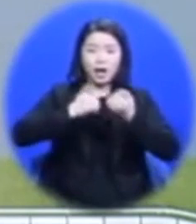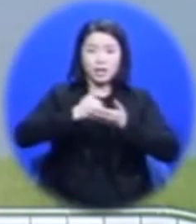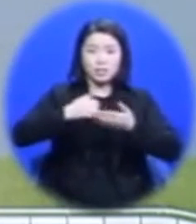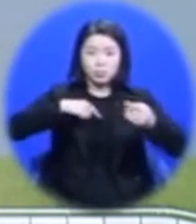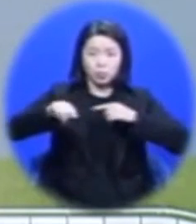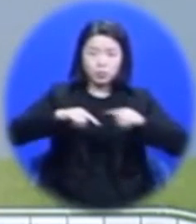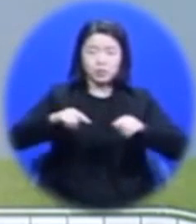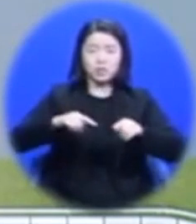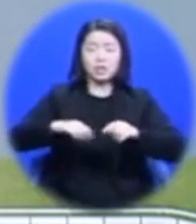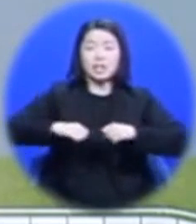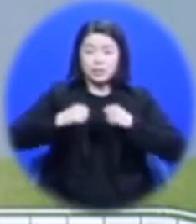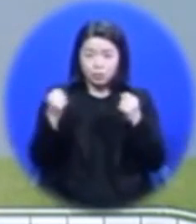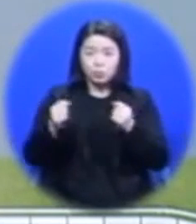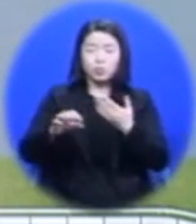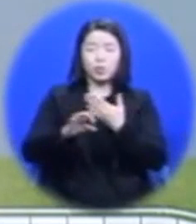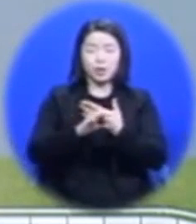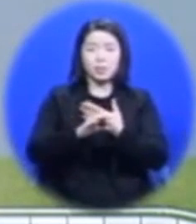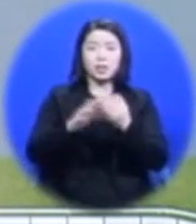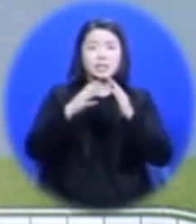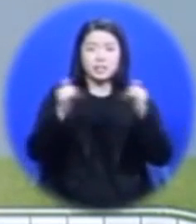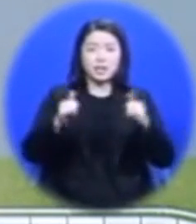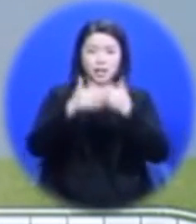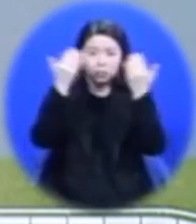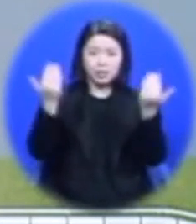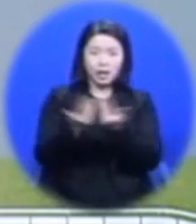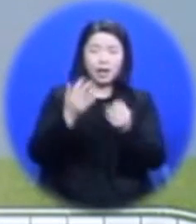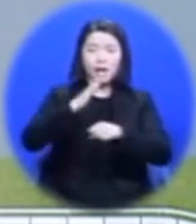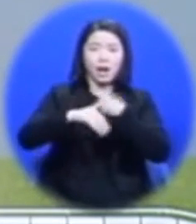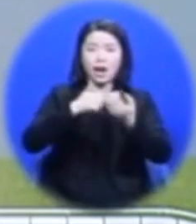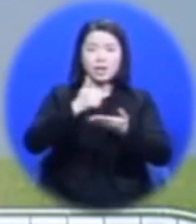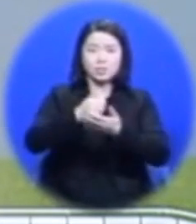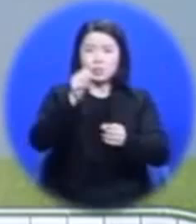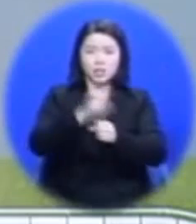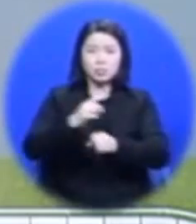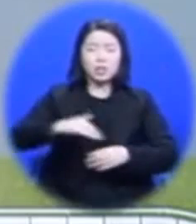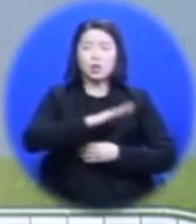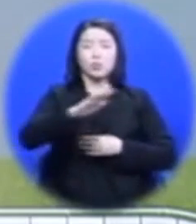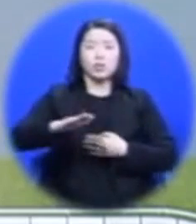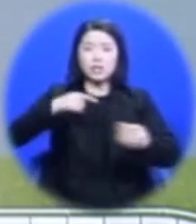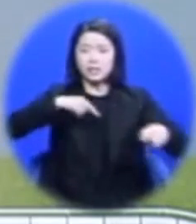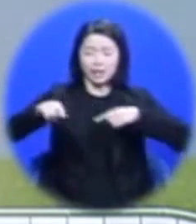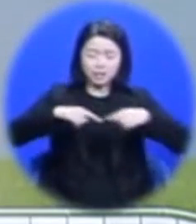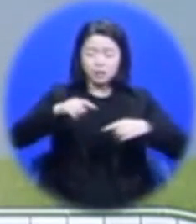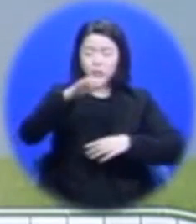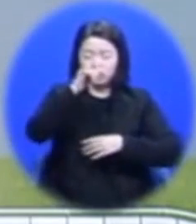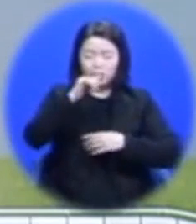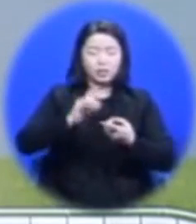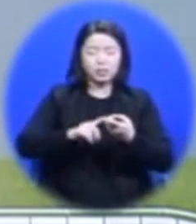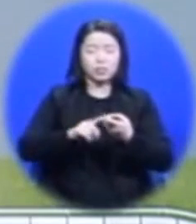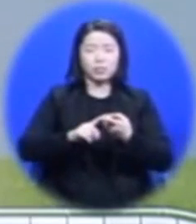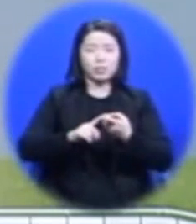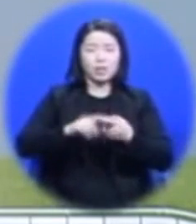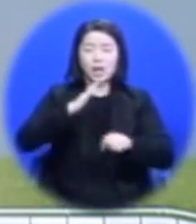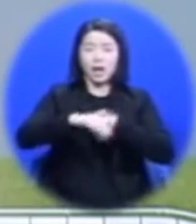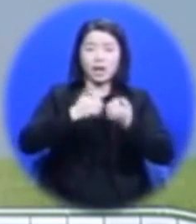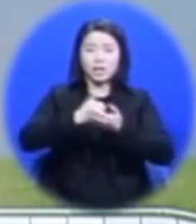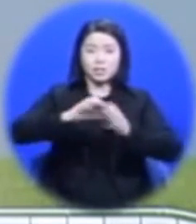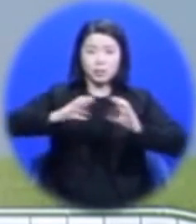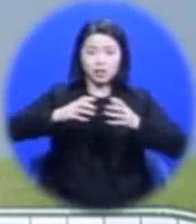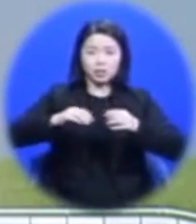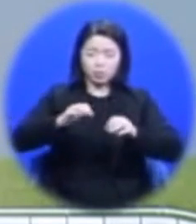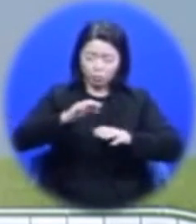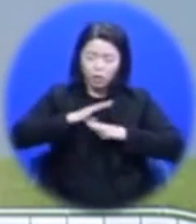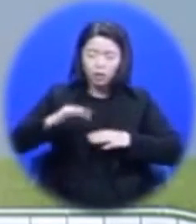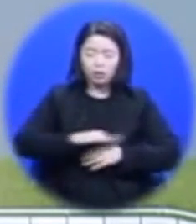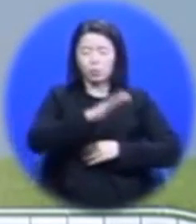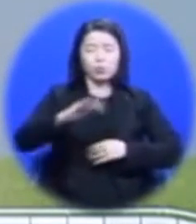순종하기 시작하면 사람들이 다 하나님은 이미 우리를 다스리기 시작하고 있다는 걸, 하나님의 나라는 너무나 놀랍게